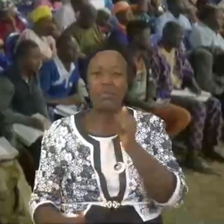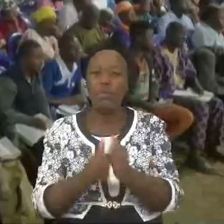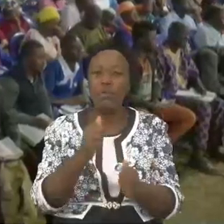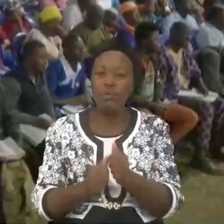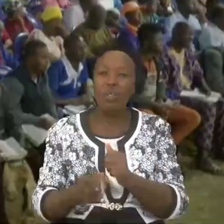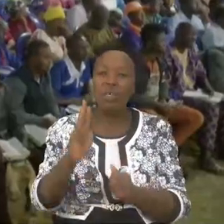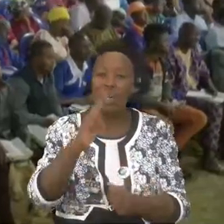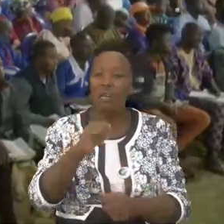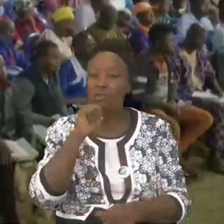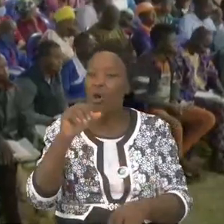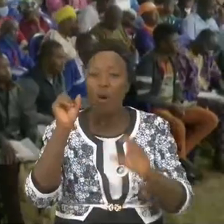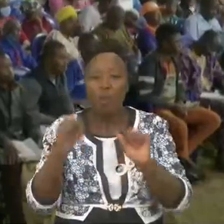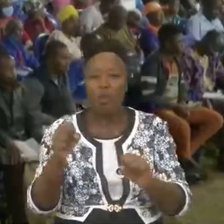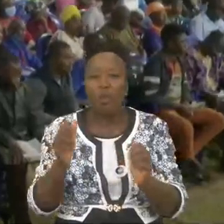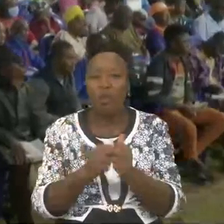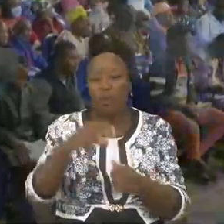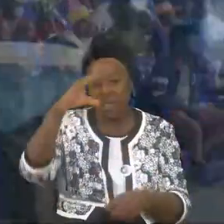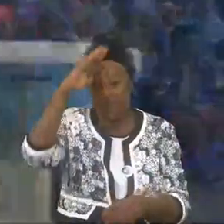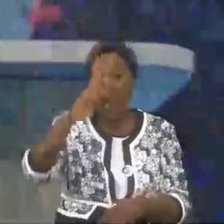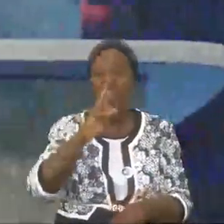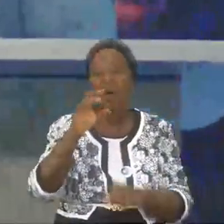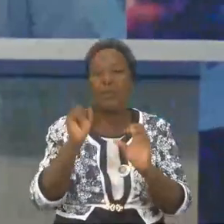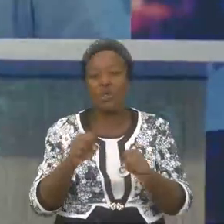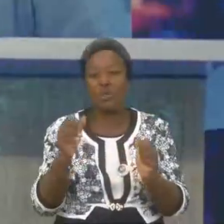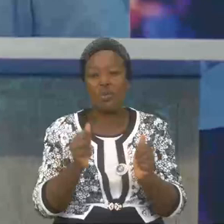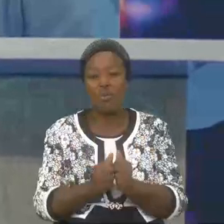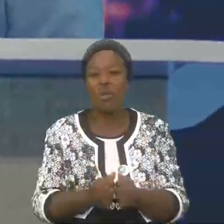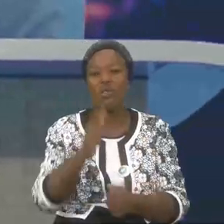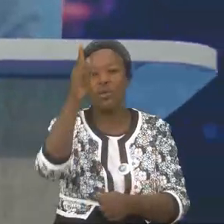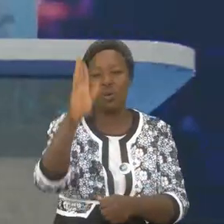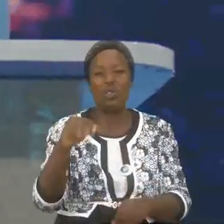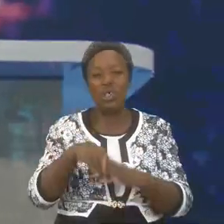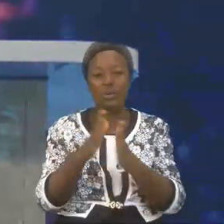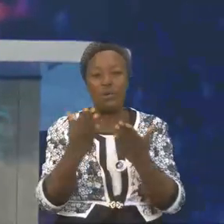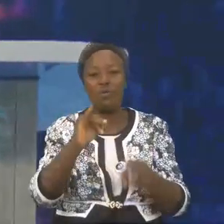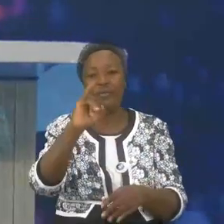Ce qui est impossible aux hommes, impossible à Dieu.